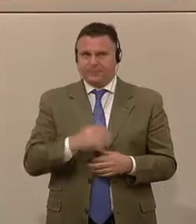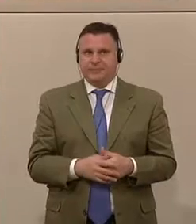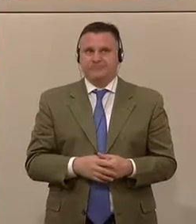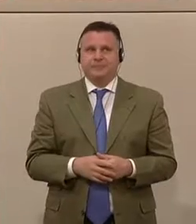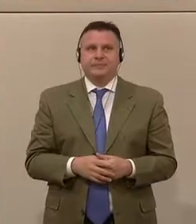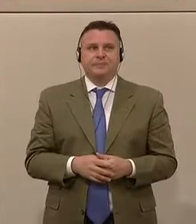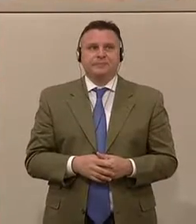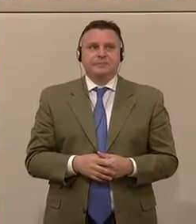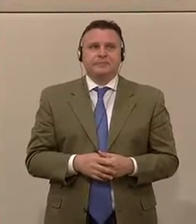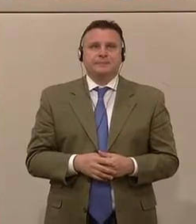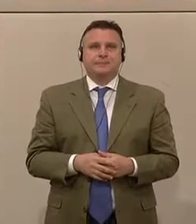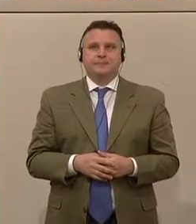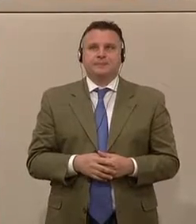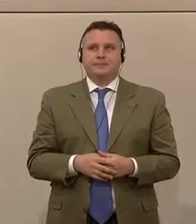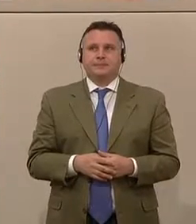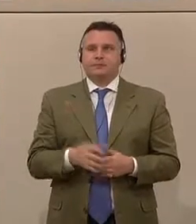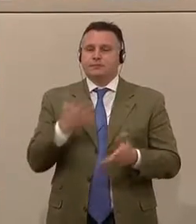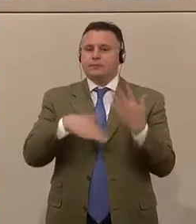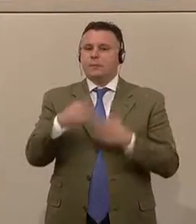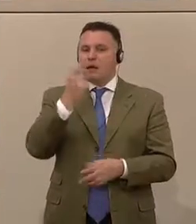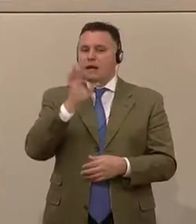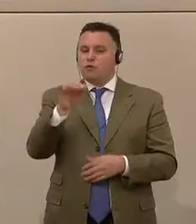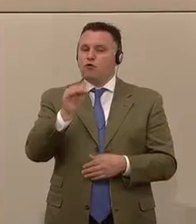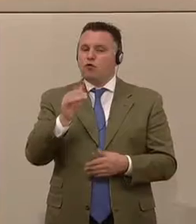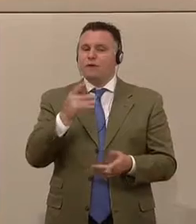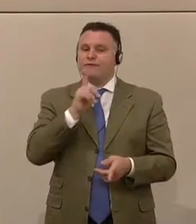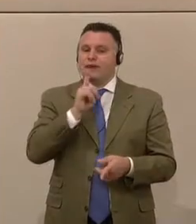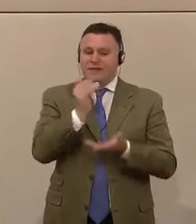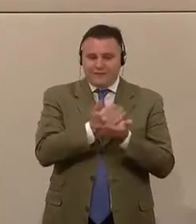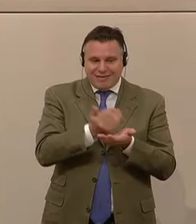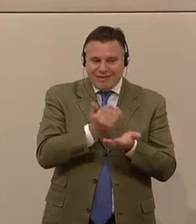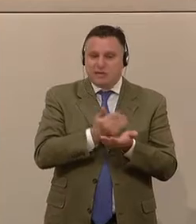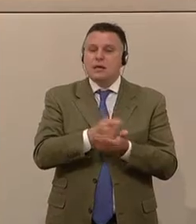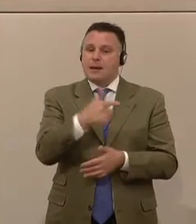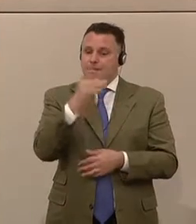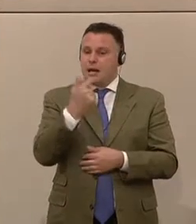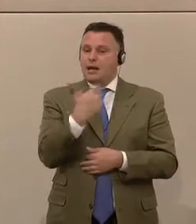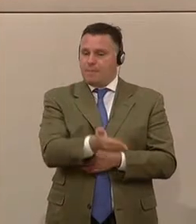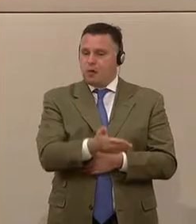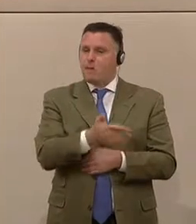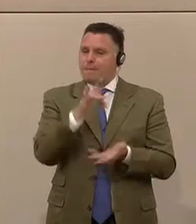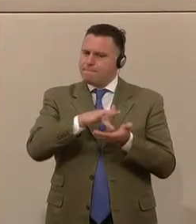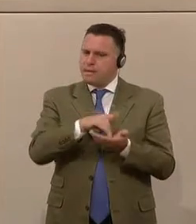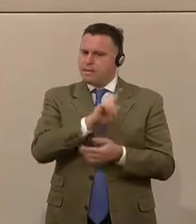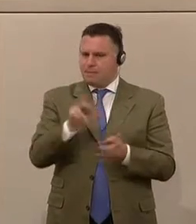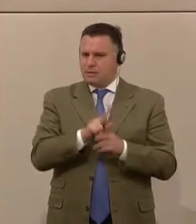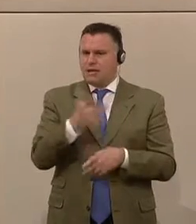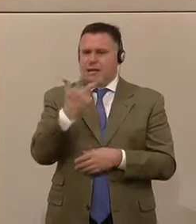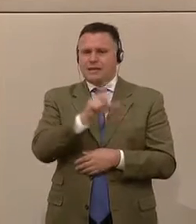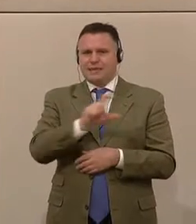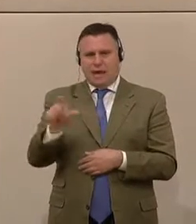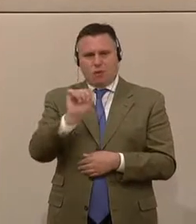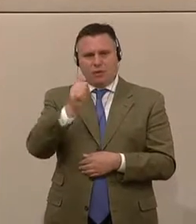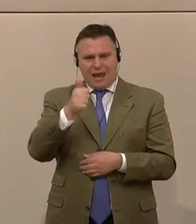Es gibt mehr Geld für die kleinen und mittleren Einkommensbezieher. Vollkommen klar, 311